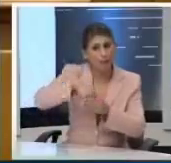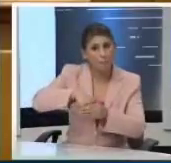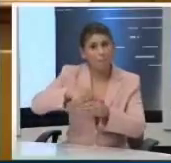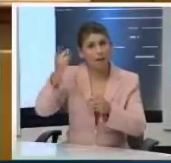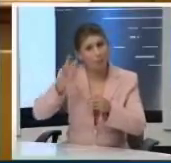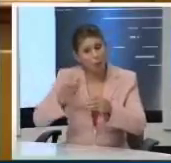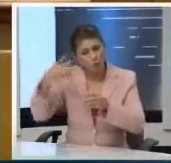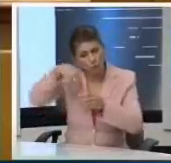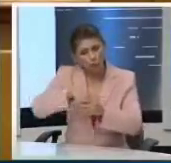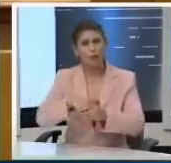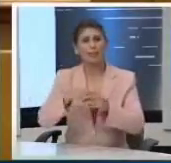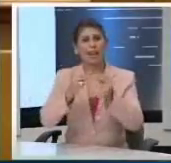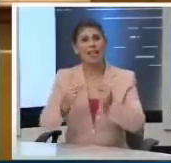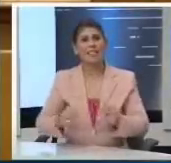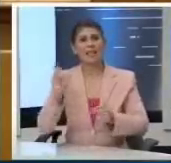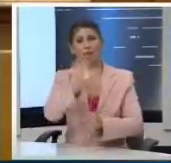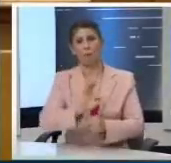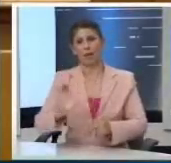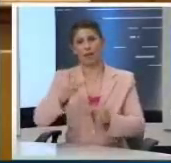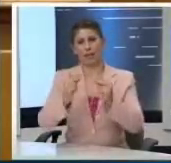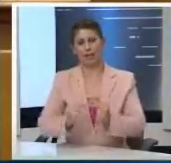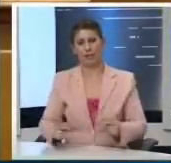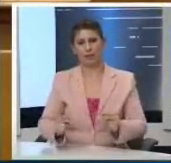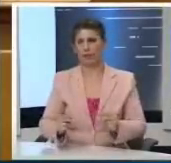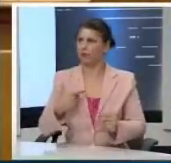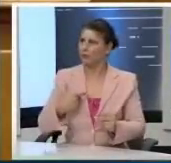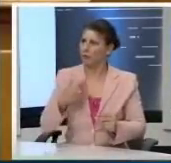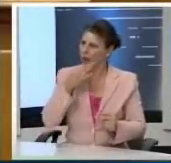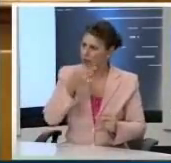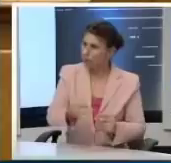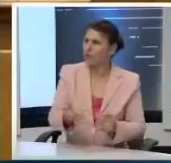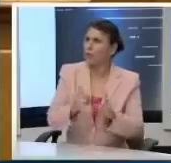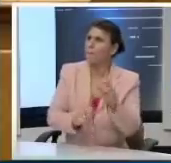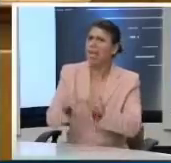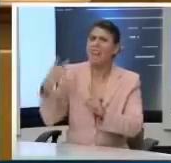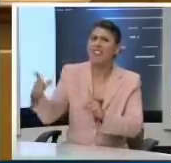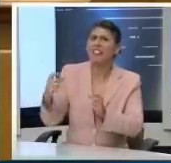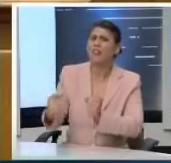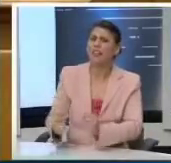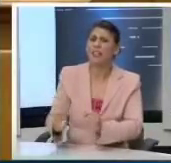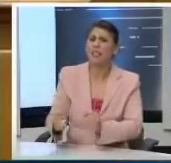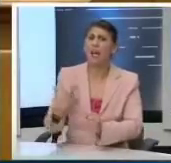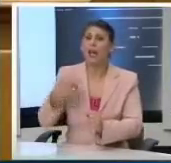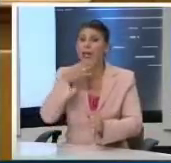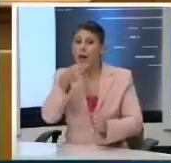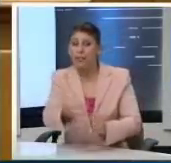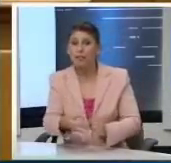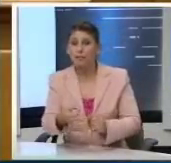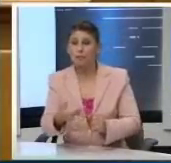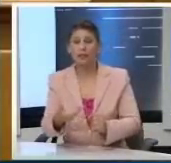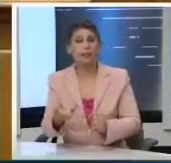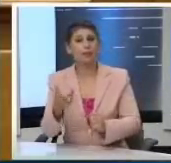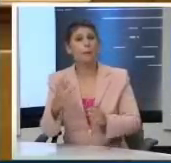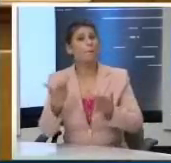μιας λύσης ευρωπαϊκής. Μπορείτε να μας πείτε ποια είναι η θέση σας. Μπορείτε να μας πείτε αν η θέση σας για